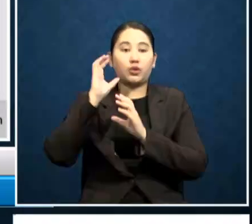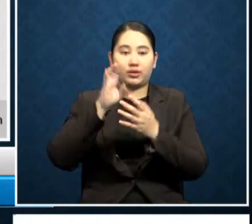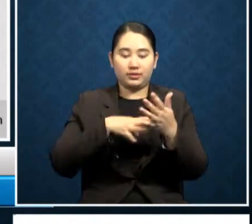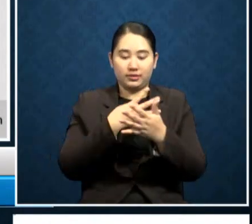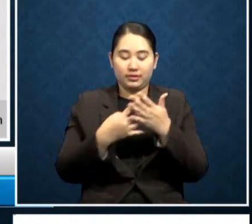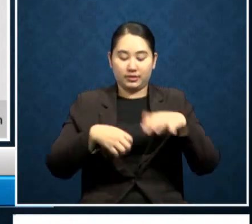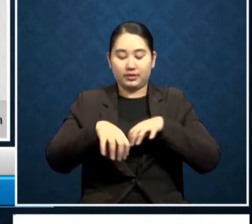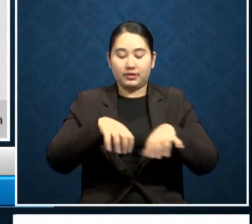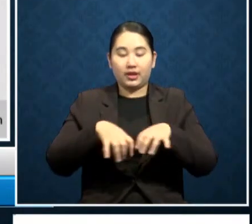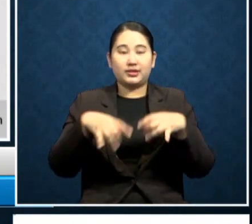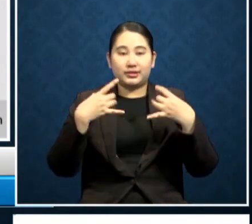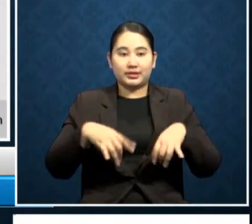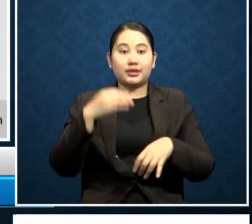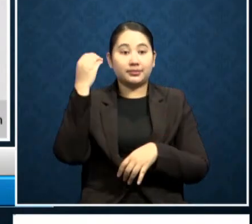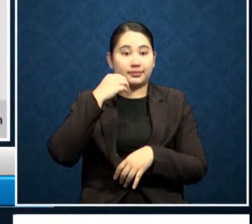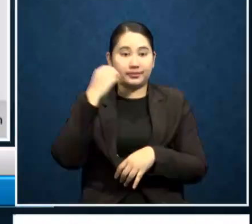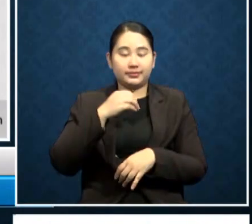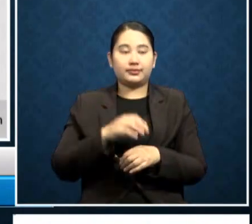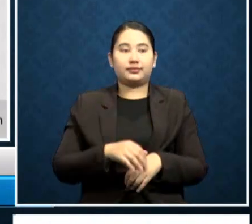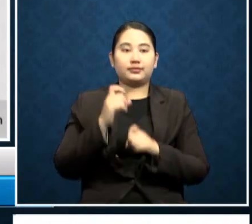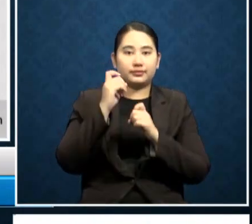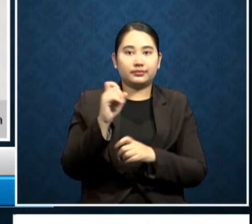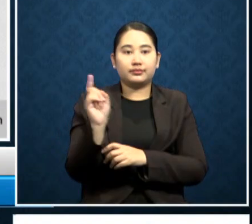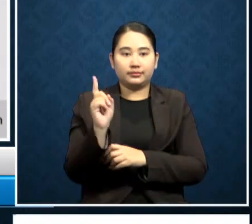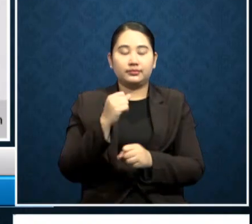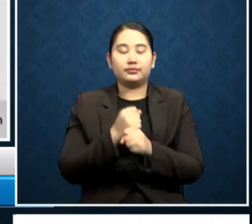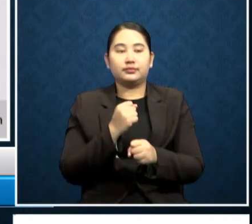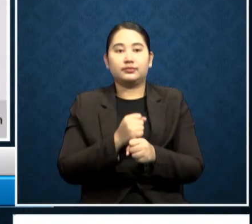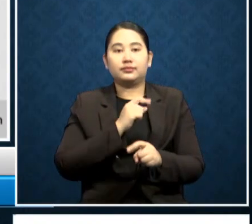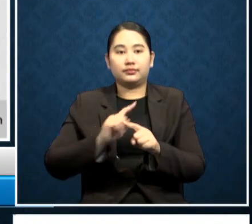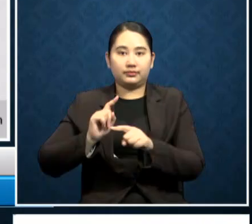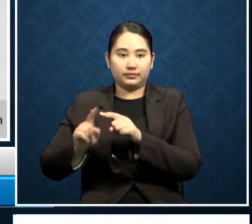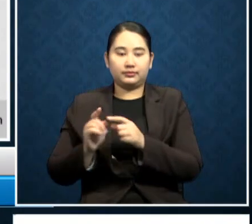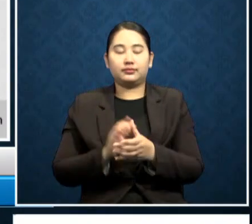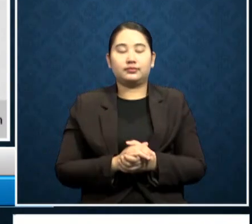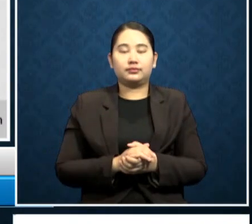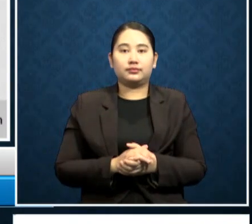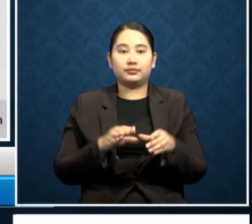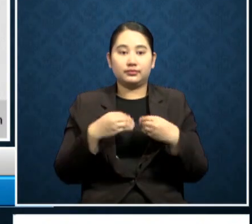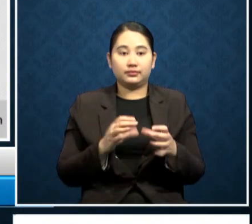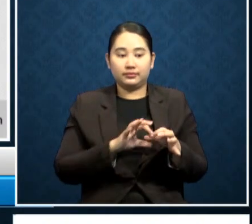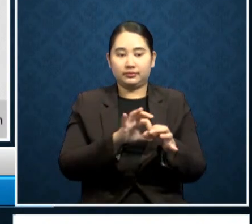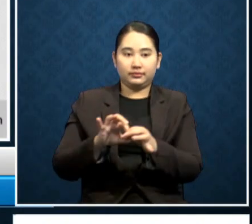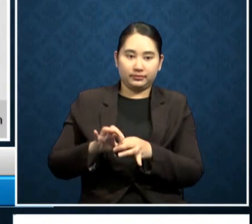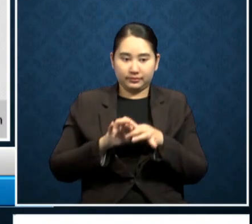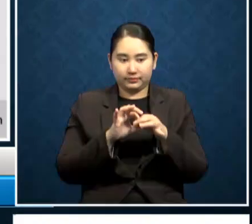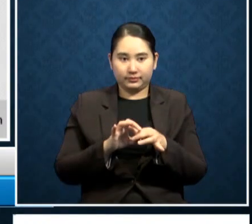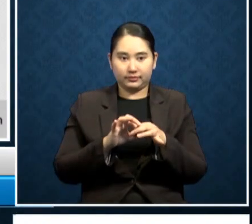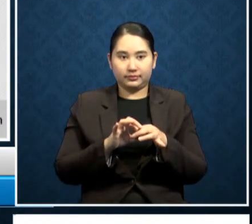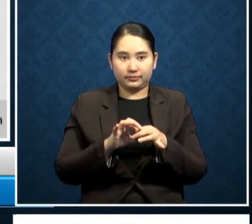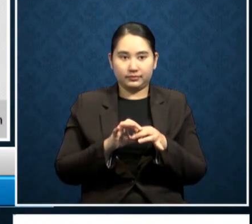จัดการความเสี่ยงด้านความปลอดภัยในการบินพลเรือนให้สอดคล้องกับภาคผนวก